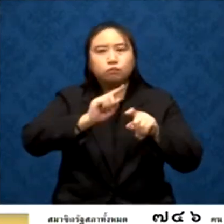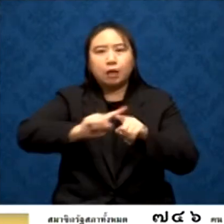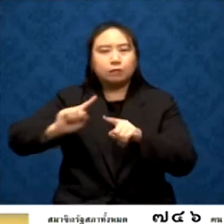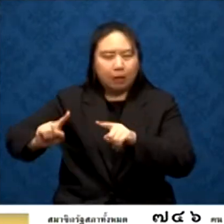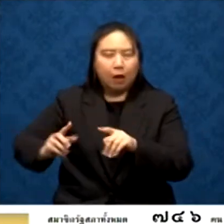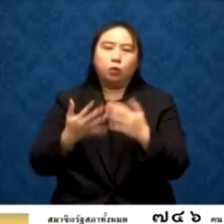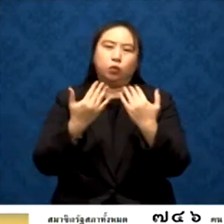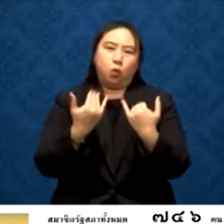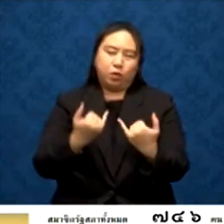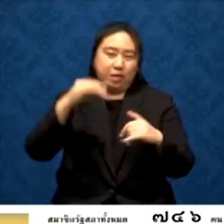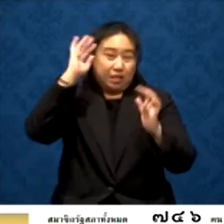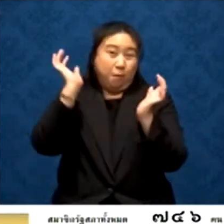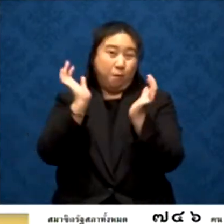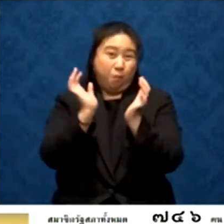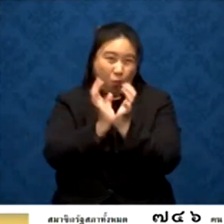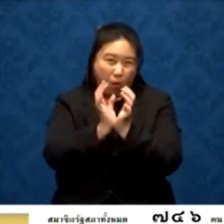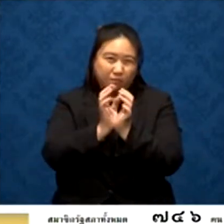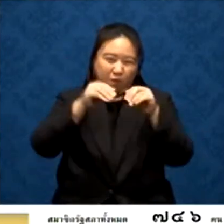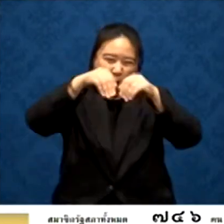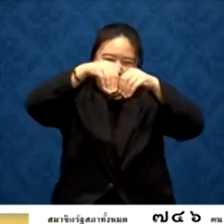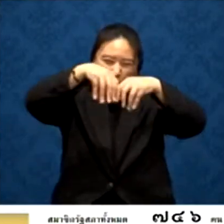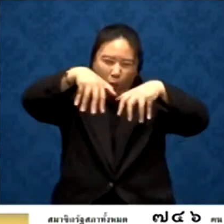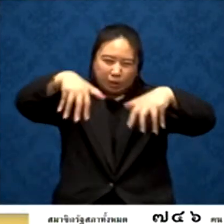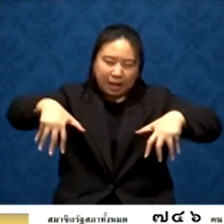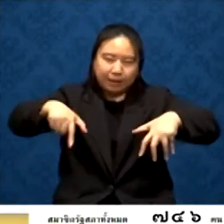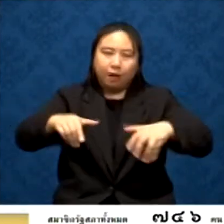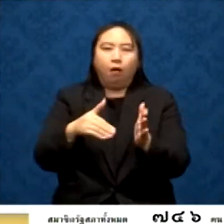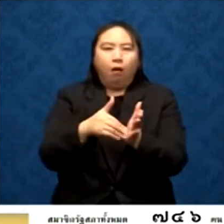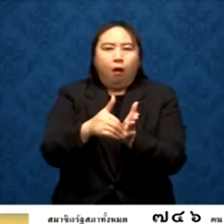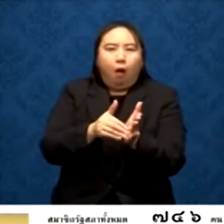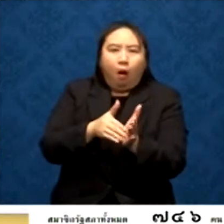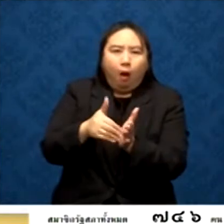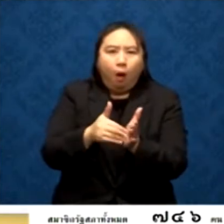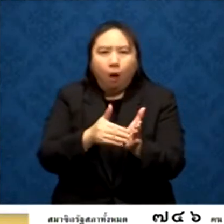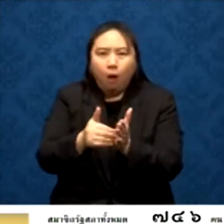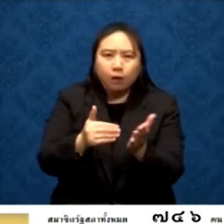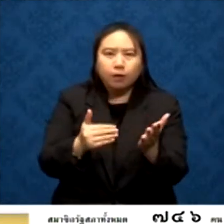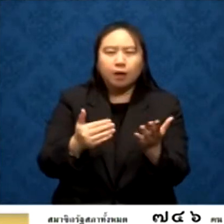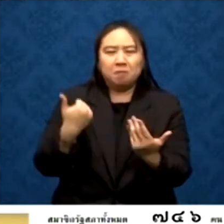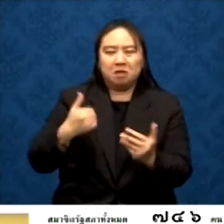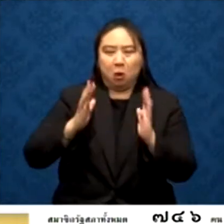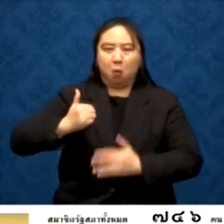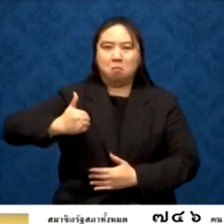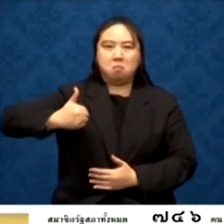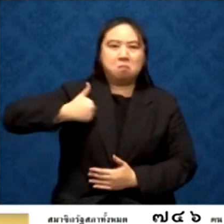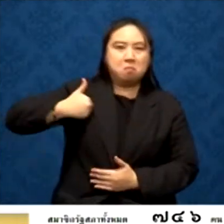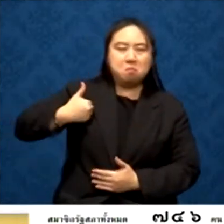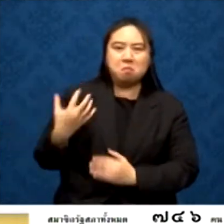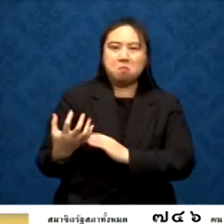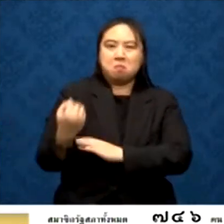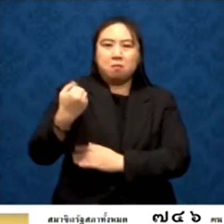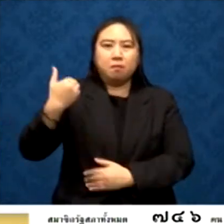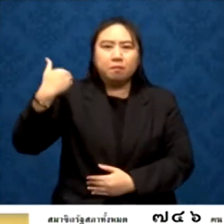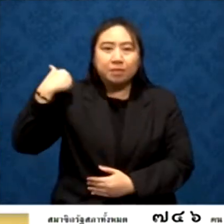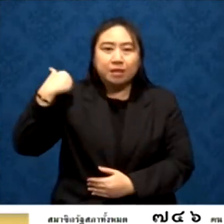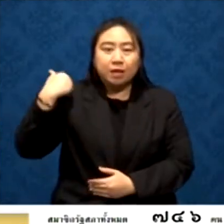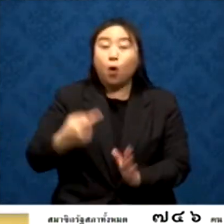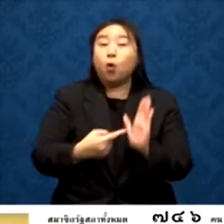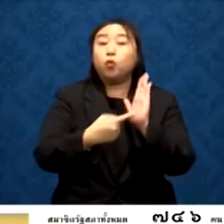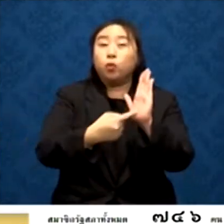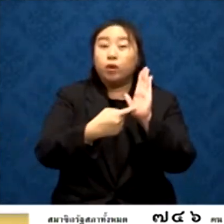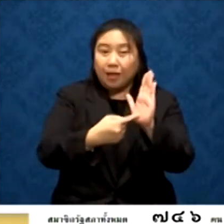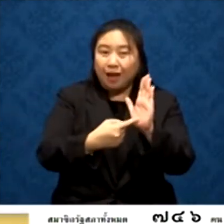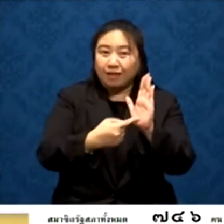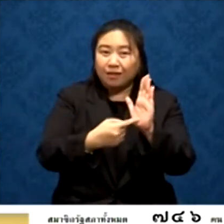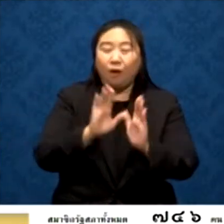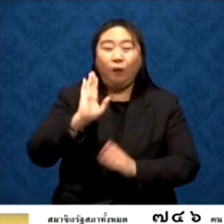ของตำรวจเราอ่อนแอเกิดผู้มีอิทธิพลต่างๆดังเช่นเหตุการณ์อย่างกรณี